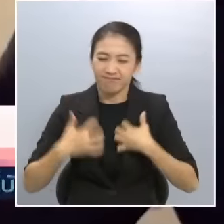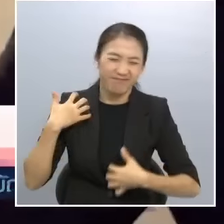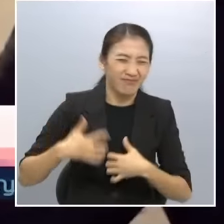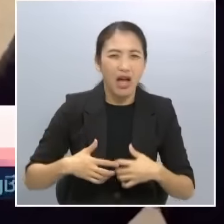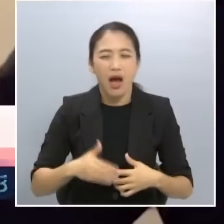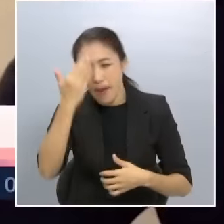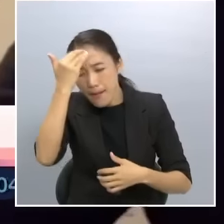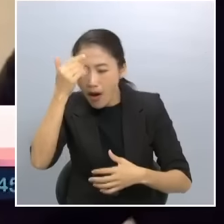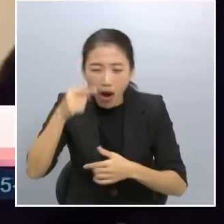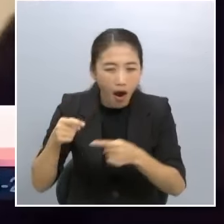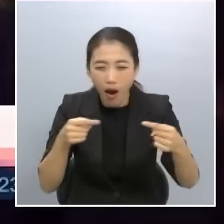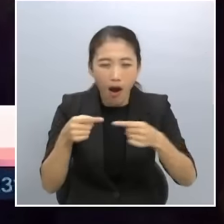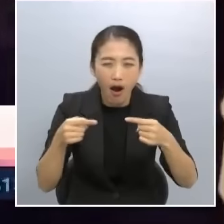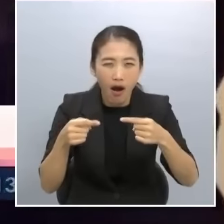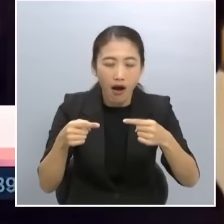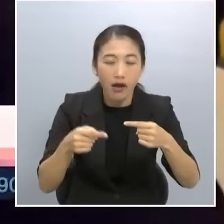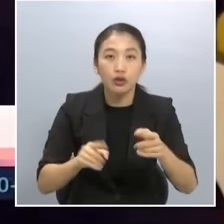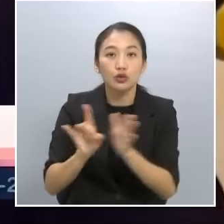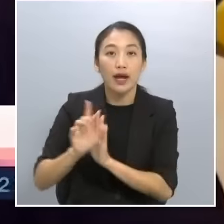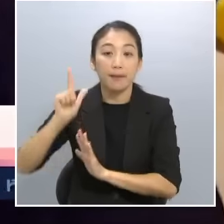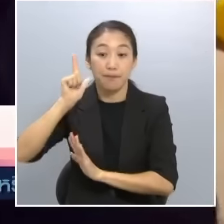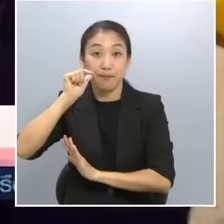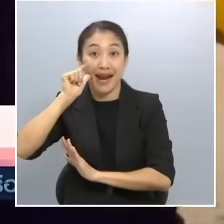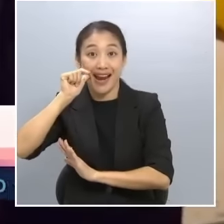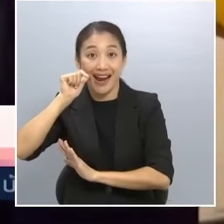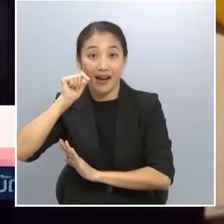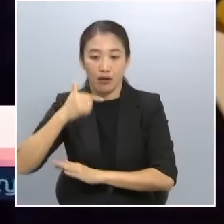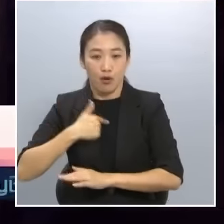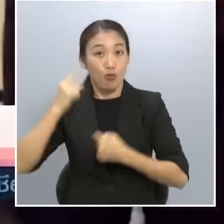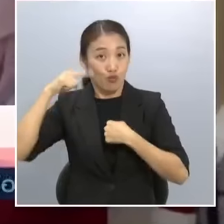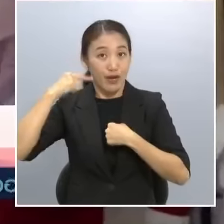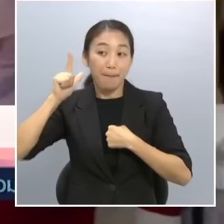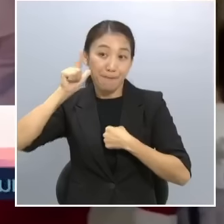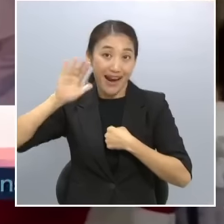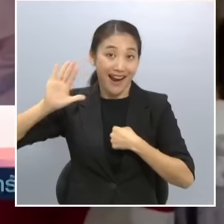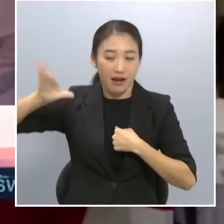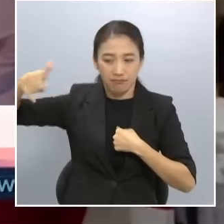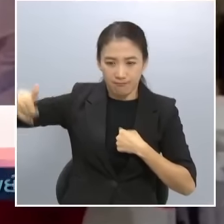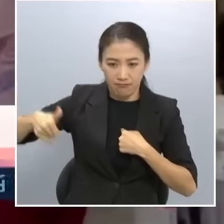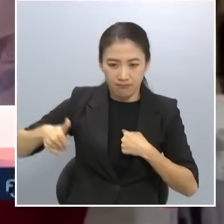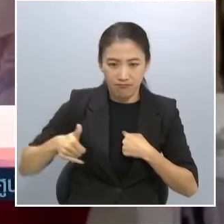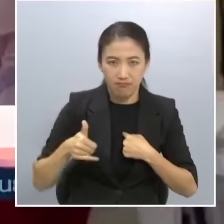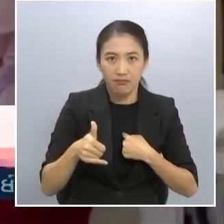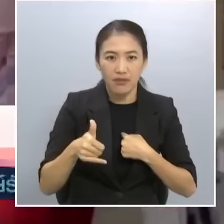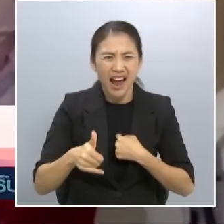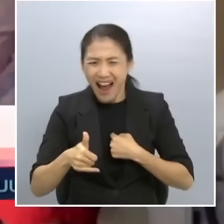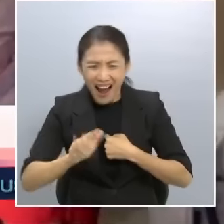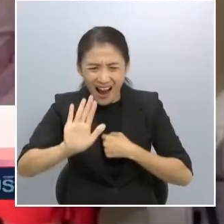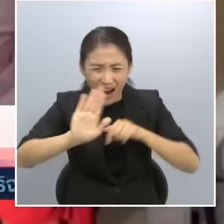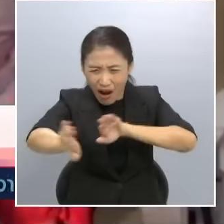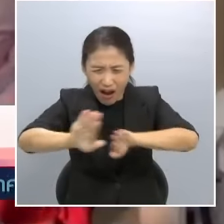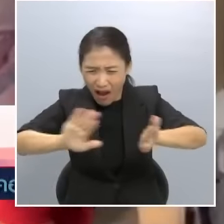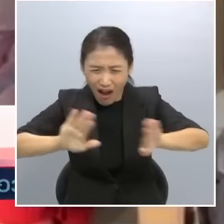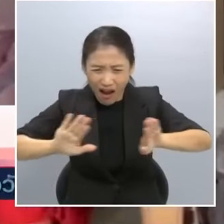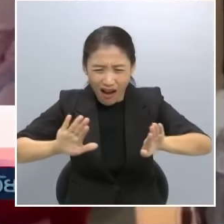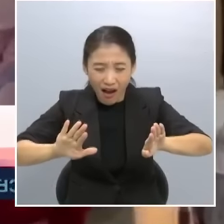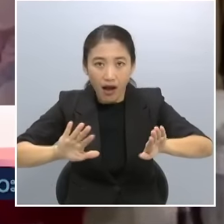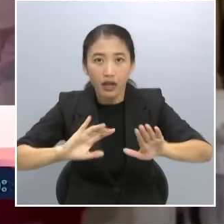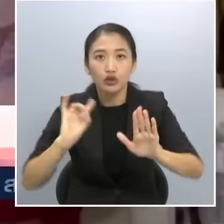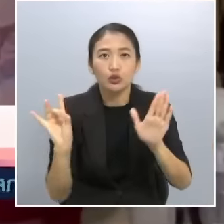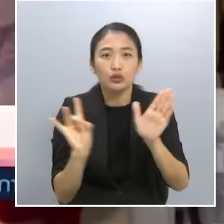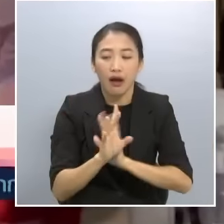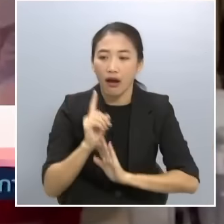ขึ้นเร็วมากไม่รู้เหมือนกันว่าแม่เนี่ยถือมีดมาตอนไหนแล้วสามีเนี่ยโดนแม่เนี่ยแทงจนเสียชีวิตนะครับ